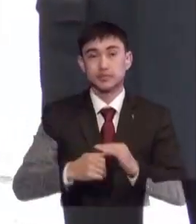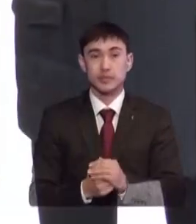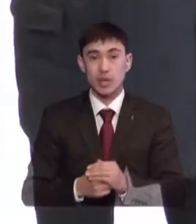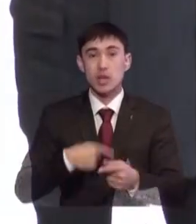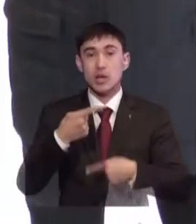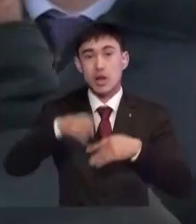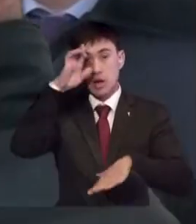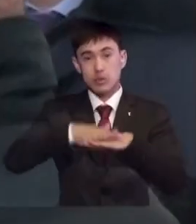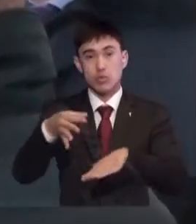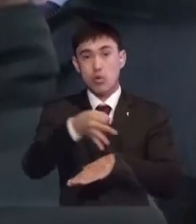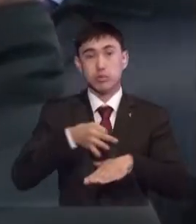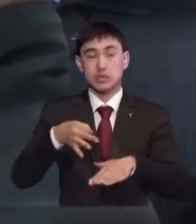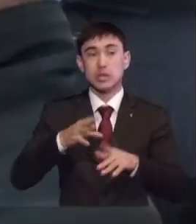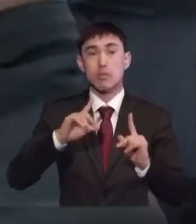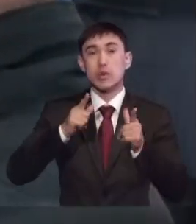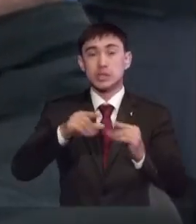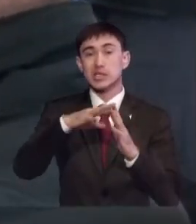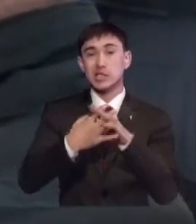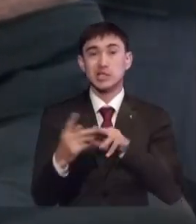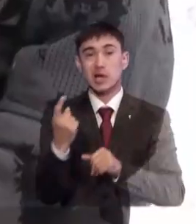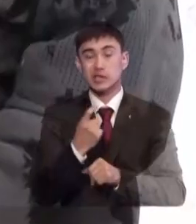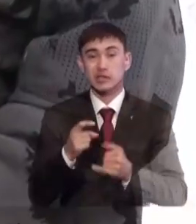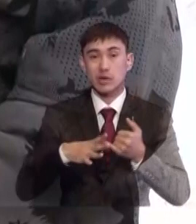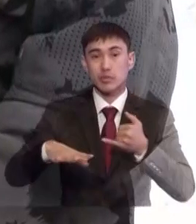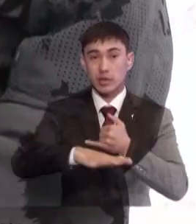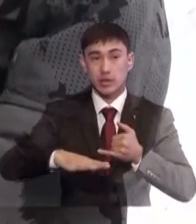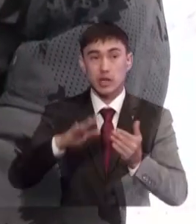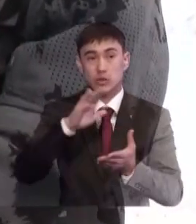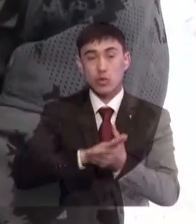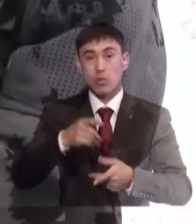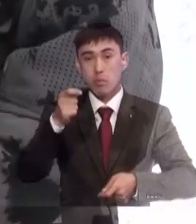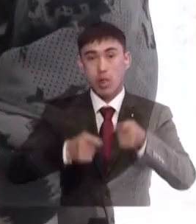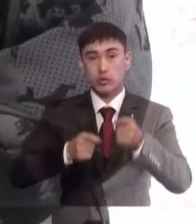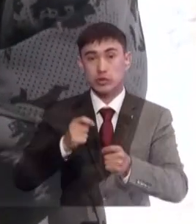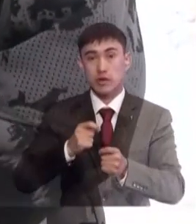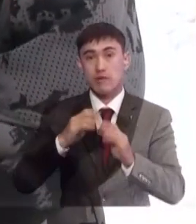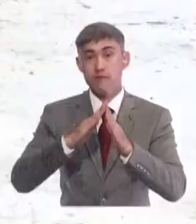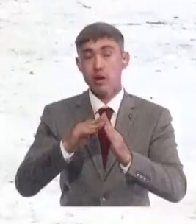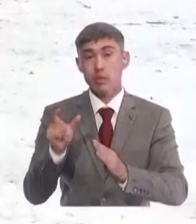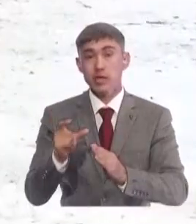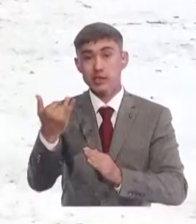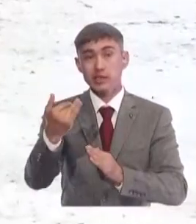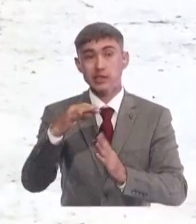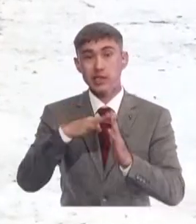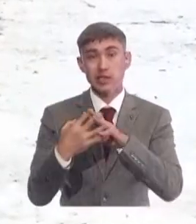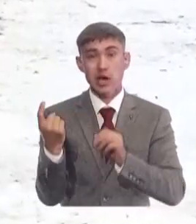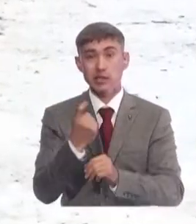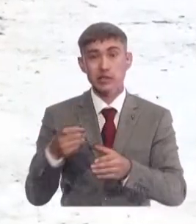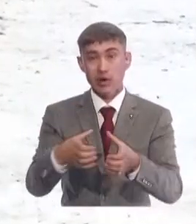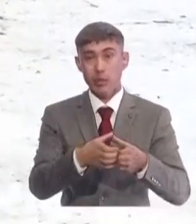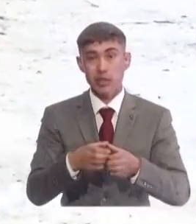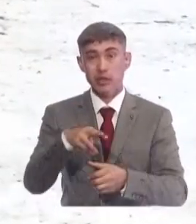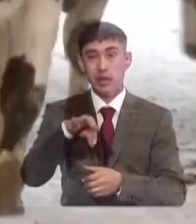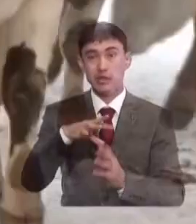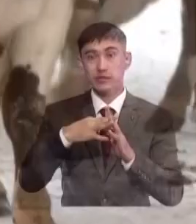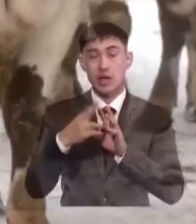аким области посетил сельскохозяйственные объекты края. Он ознакомился с молочно-товарной фермой сельскохозяйственного кооператива «Талас»